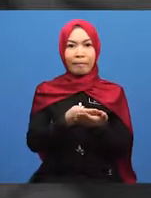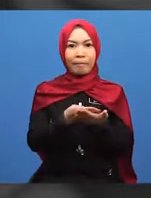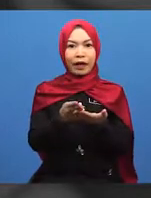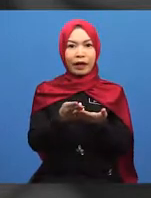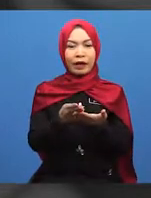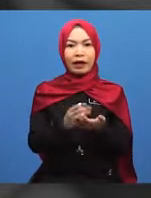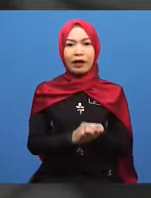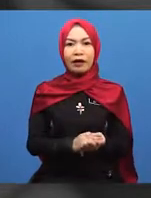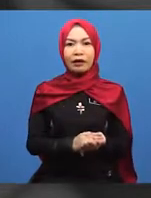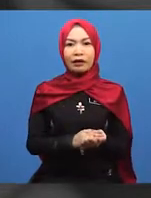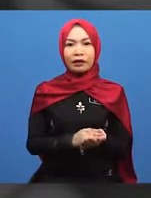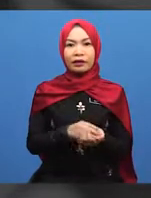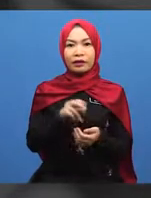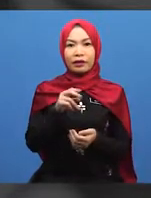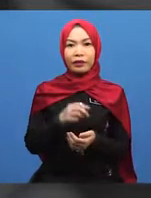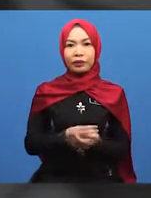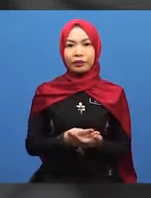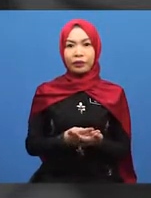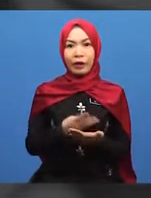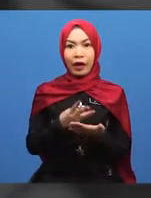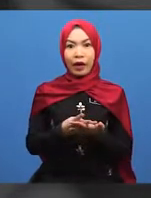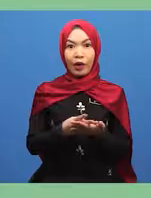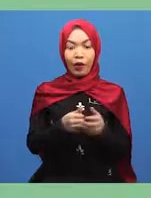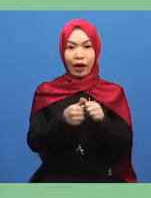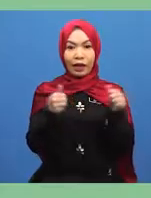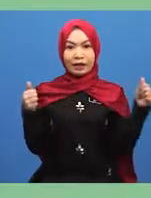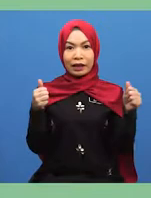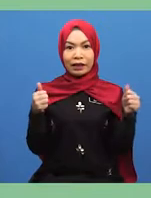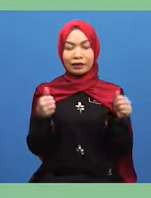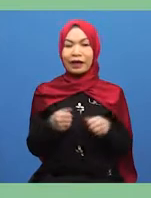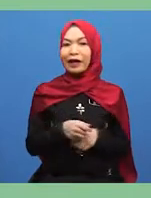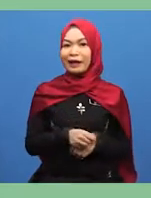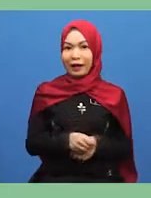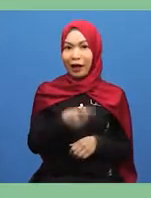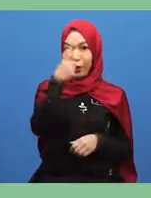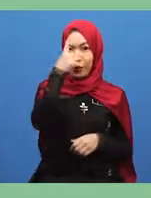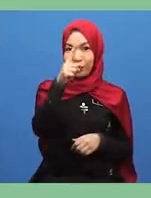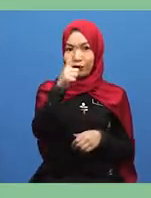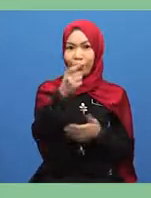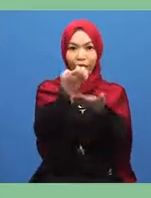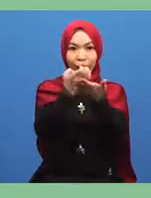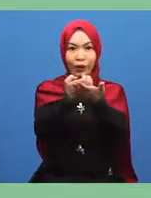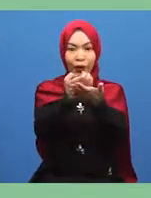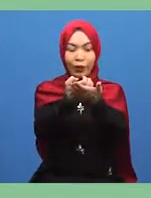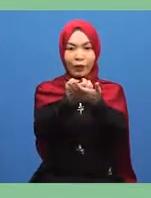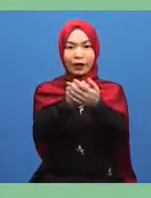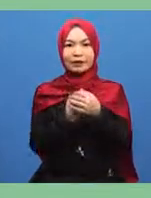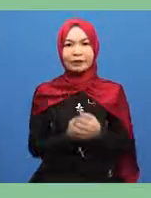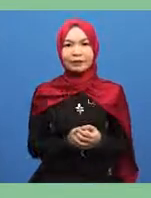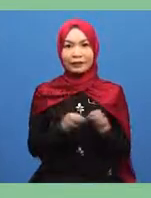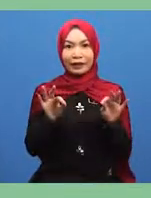ingin menjalankan kegiatan-kegiatan ekonomi yang berikut. Yang pertama, apabila rakyat